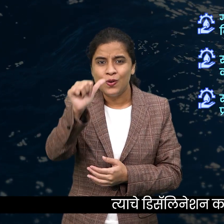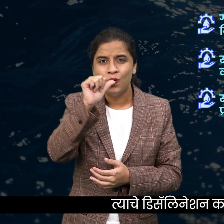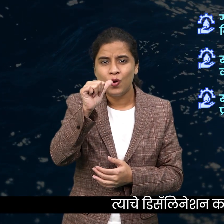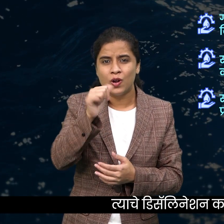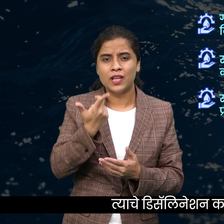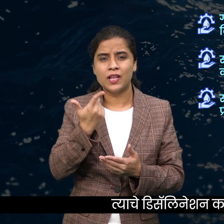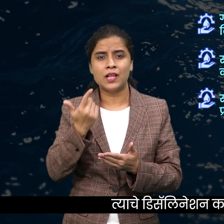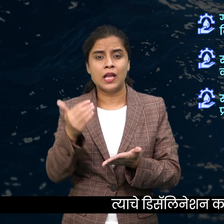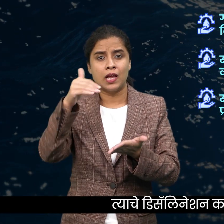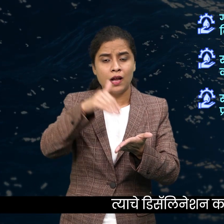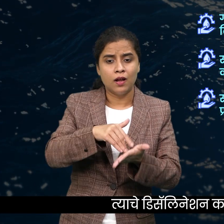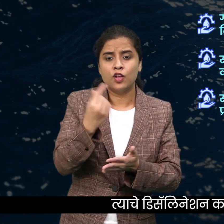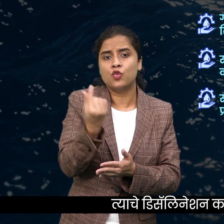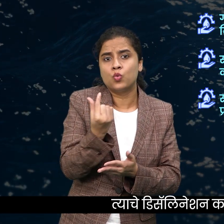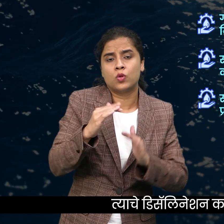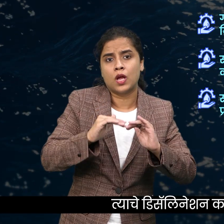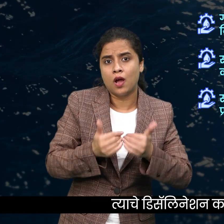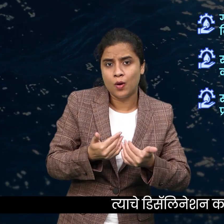घ्या.